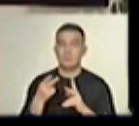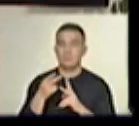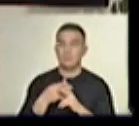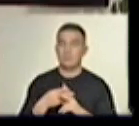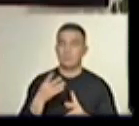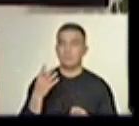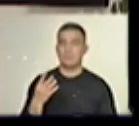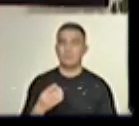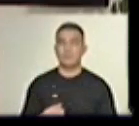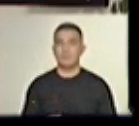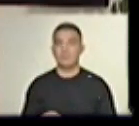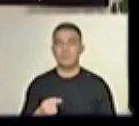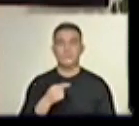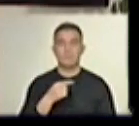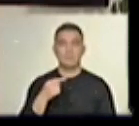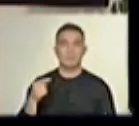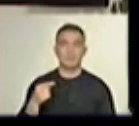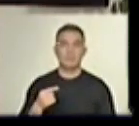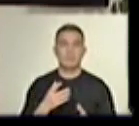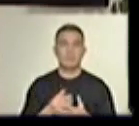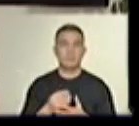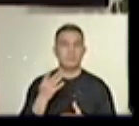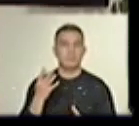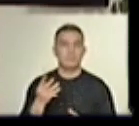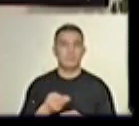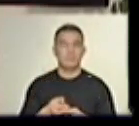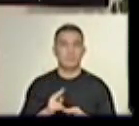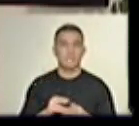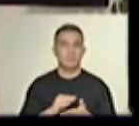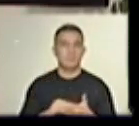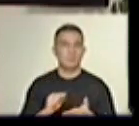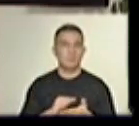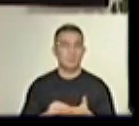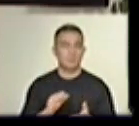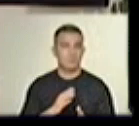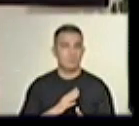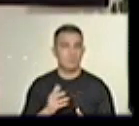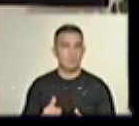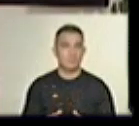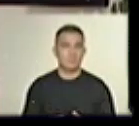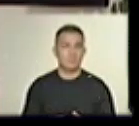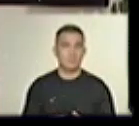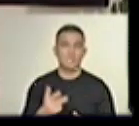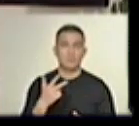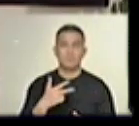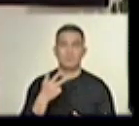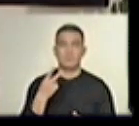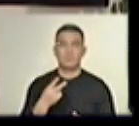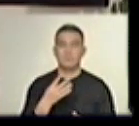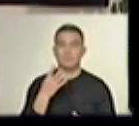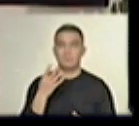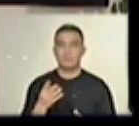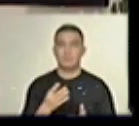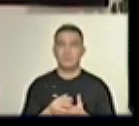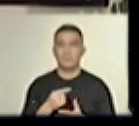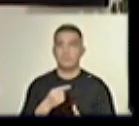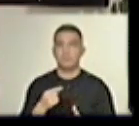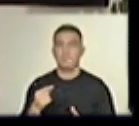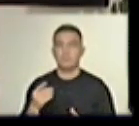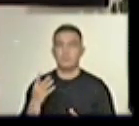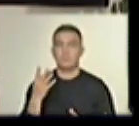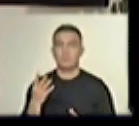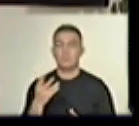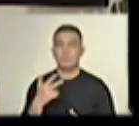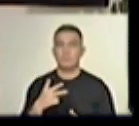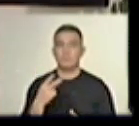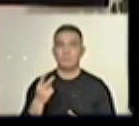4. Ayro mana bu 4 ni ham yozdik. Endi esa 32 4 ni qo'shib 4 ni ayirsak, yana 32